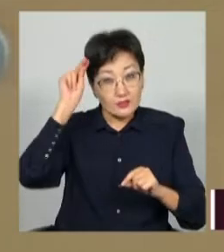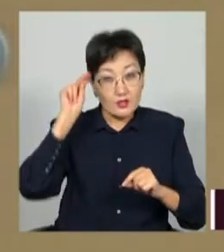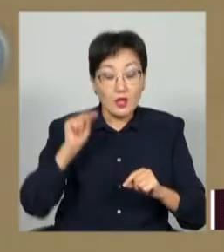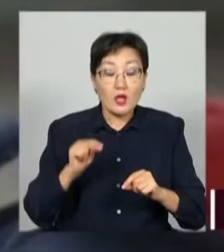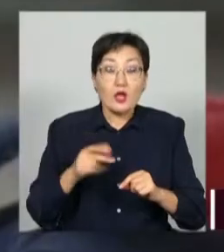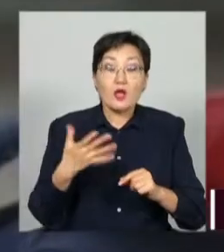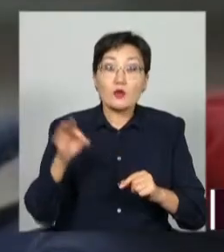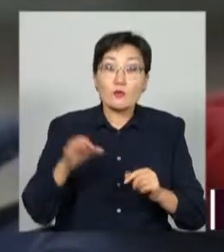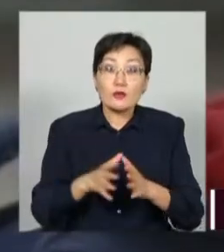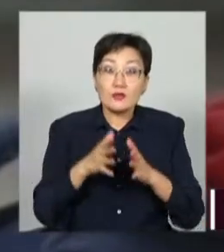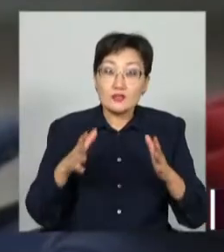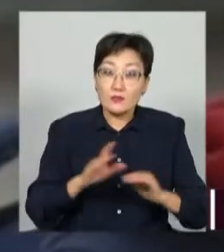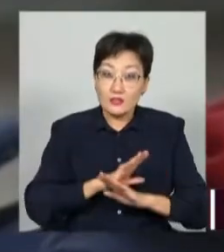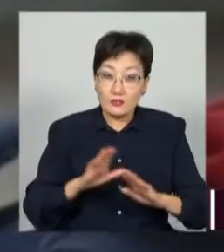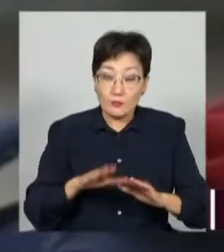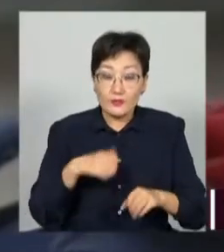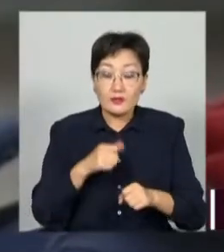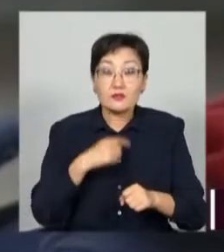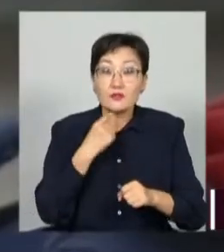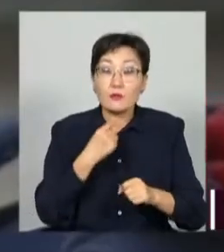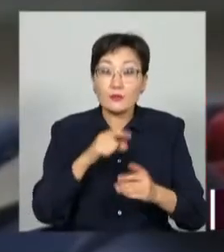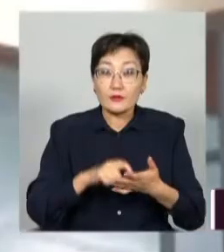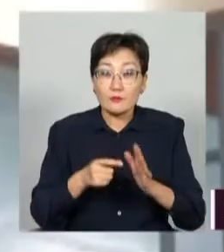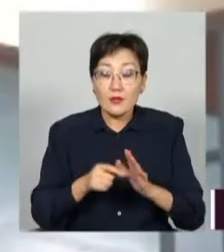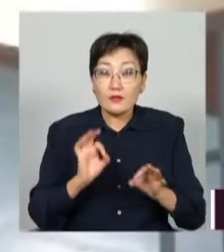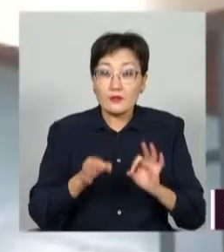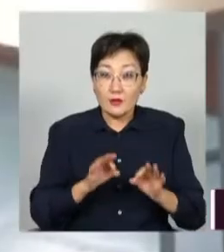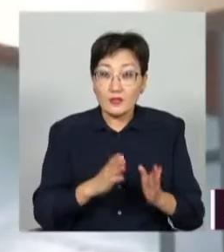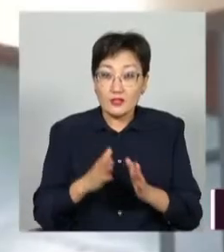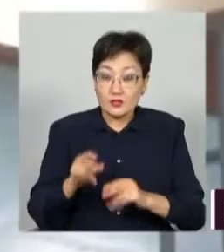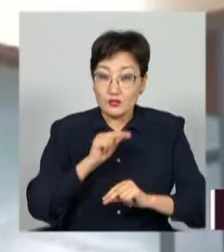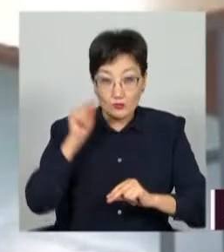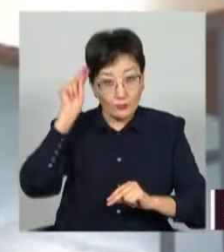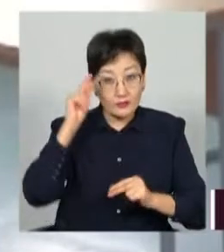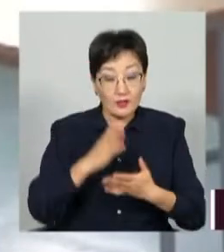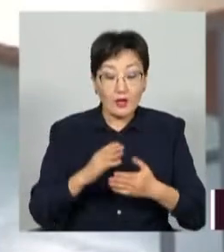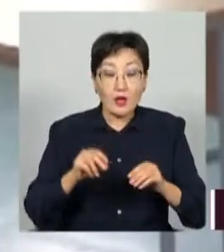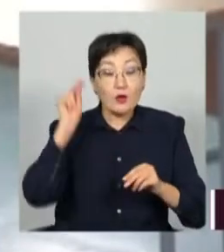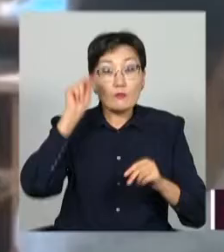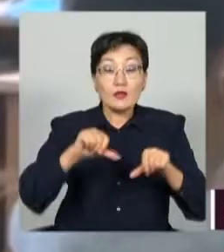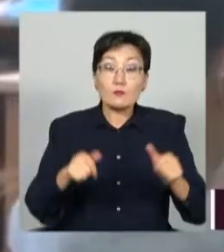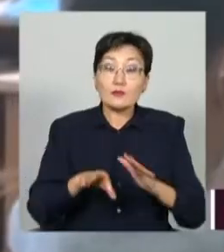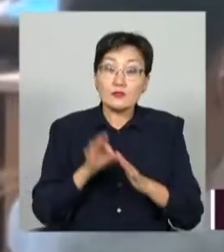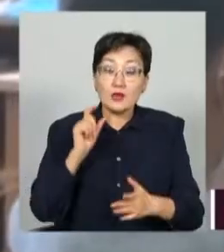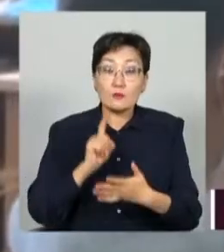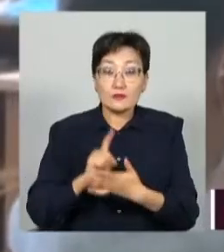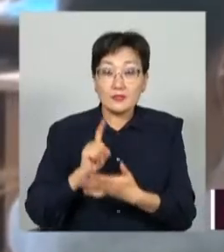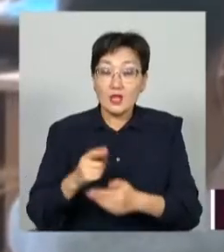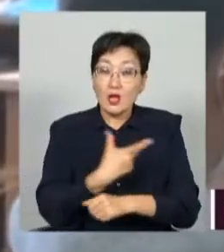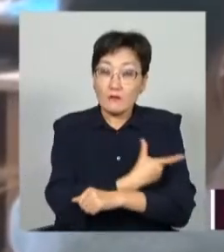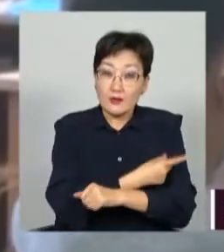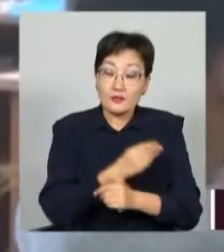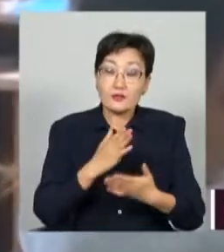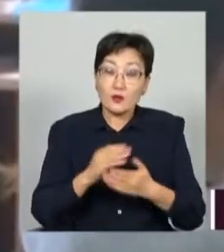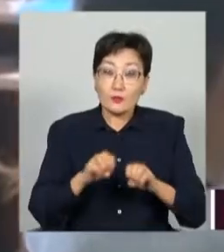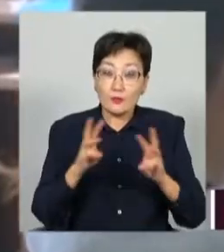толтыру 20%-дан аспауы керек. Бастауыш мектеп оқушылары штаттық режимде білім алады. Бұл ретте оқыту форматын таңдау кезінде міндетті түрде вакциналау мен